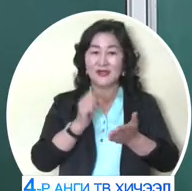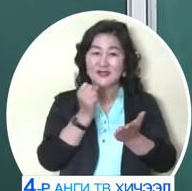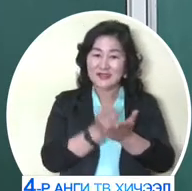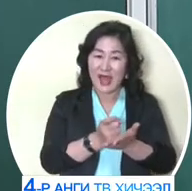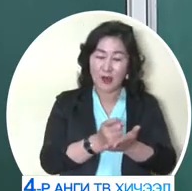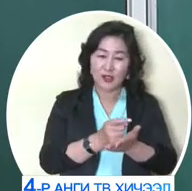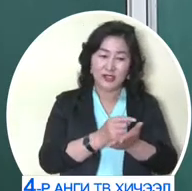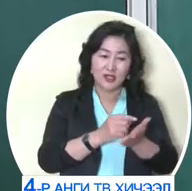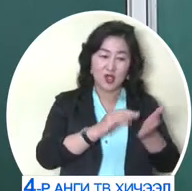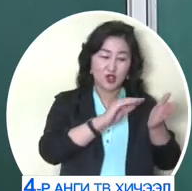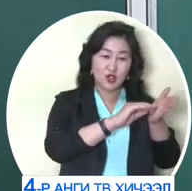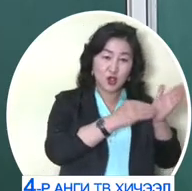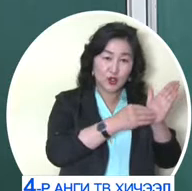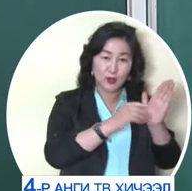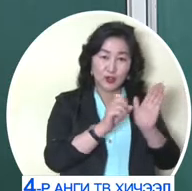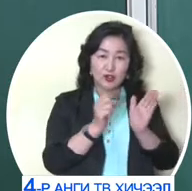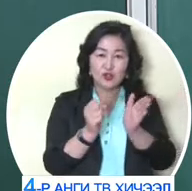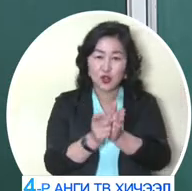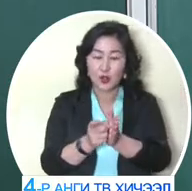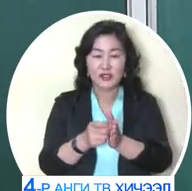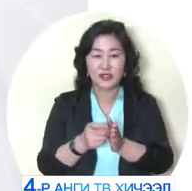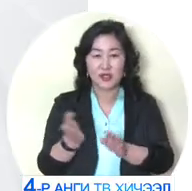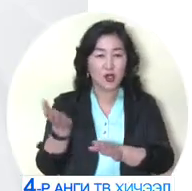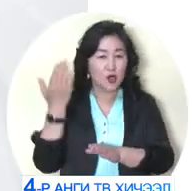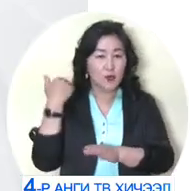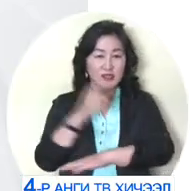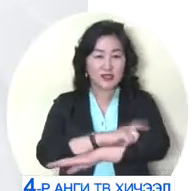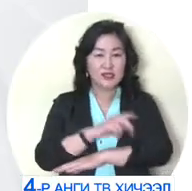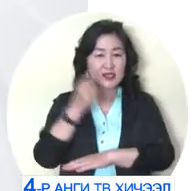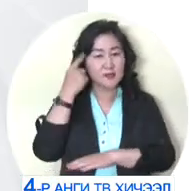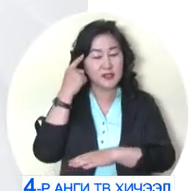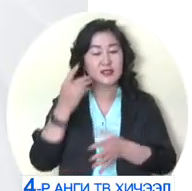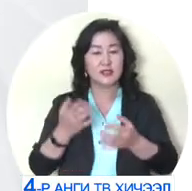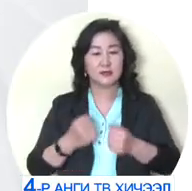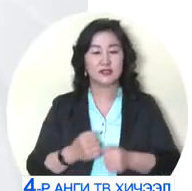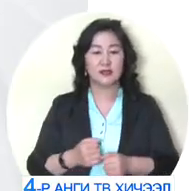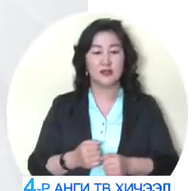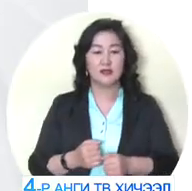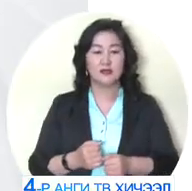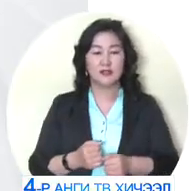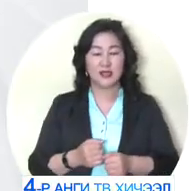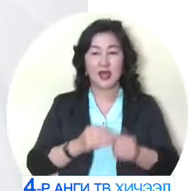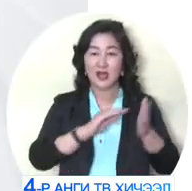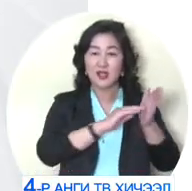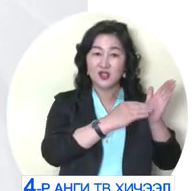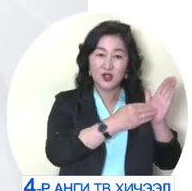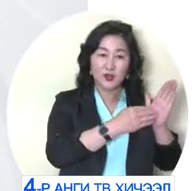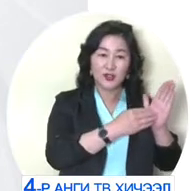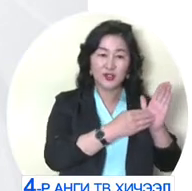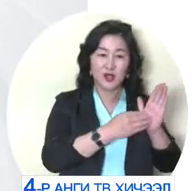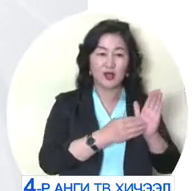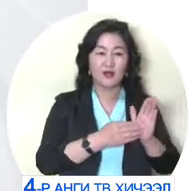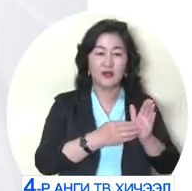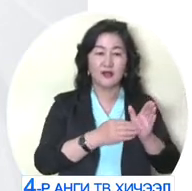байсан. За төлөвлөхдөө ямар алхмын дагуу төлөвлөх вэ? Ирээдүгээ төсөөлөн бичих